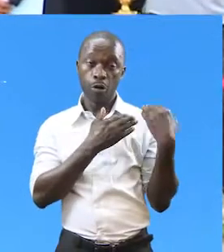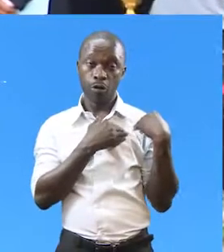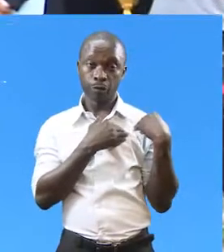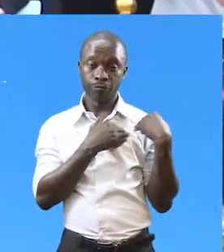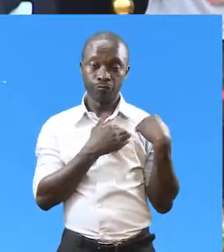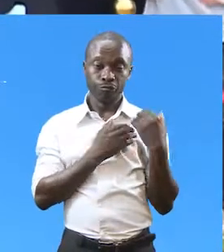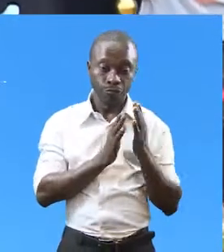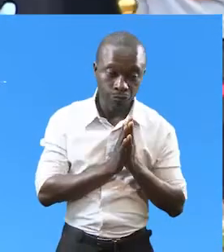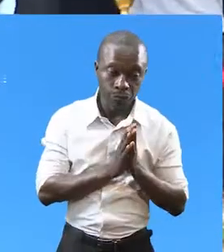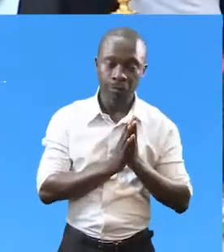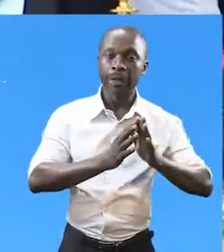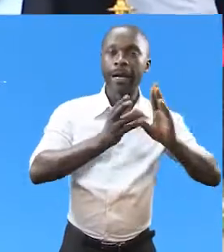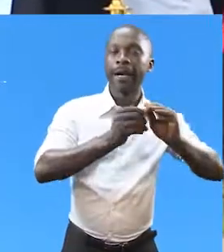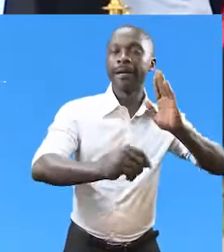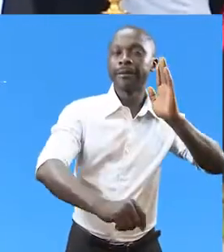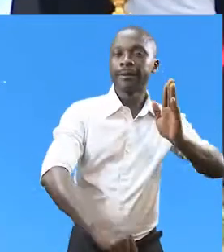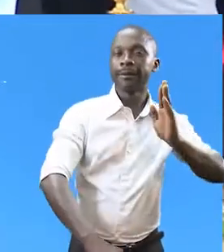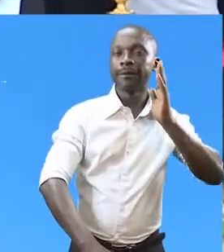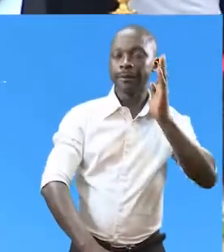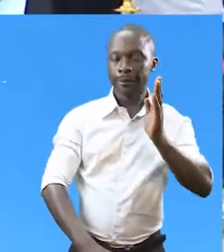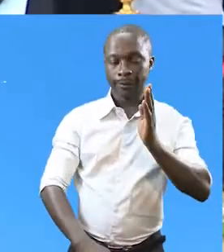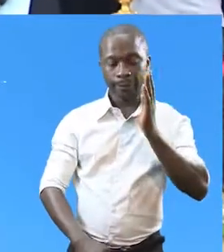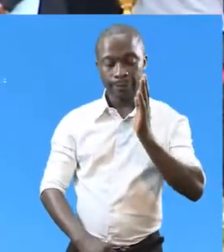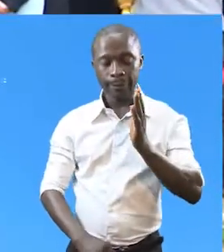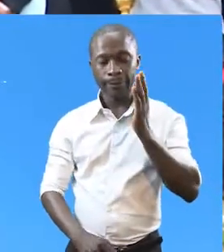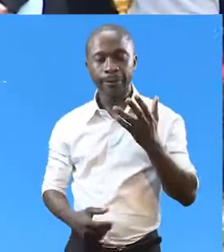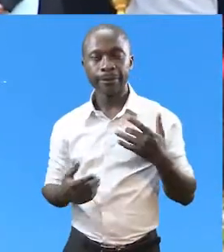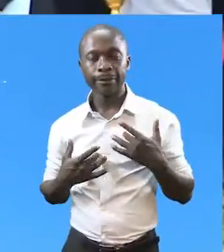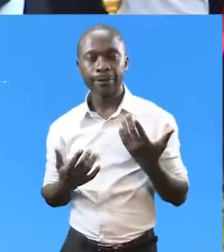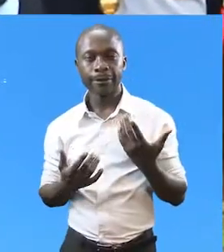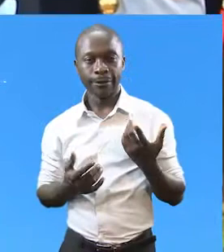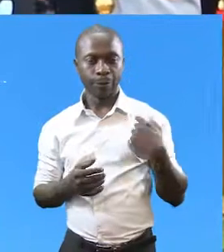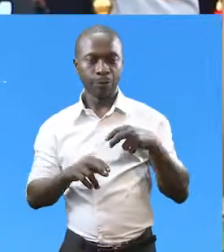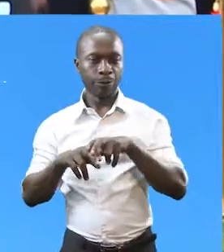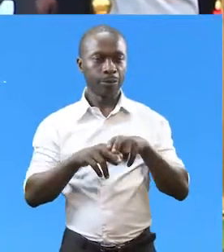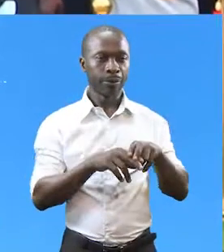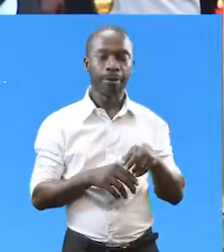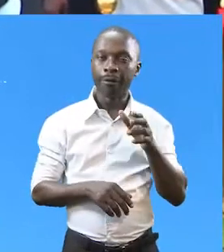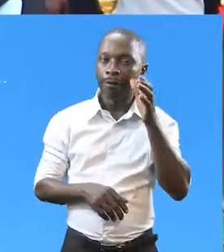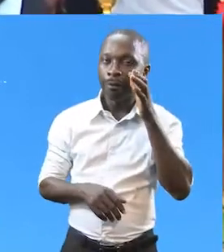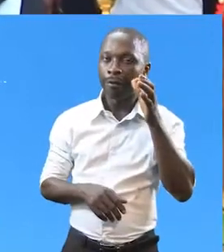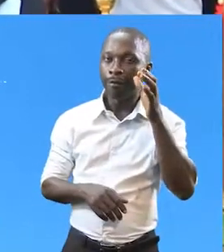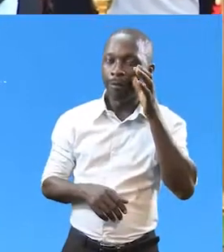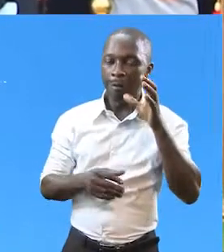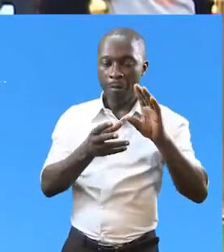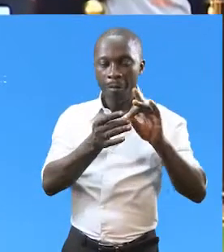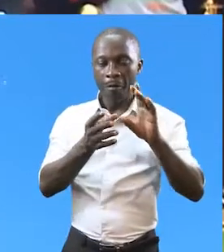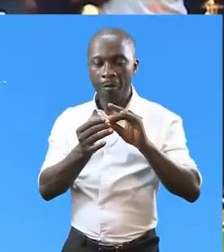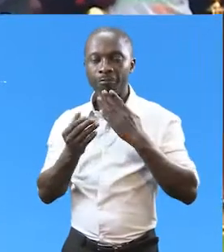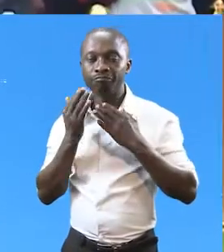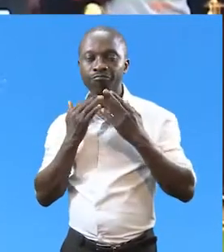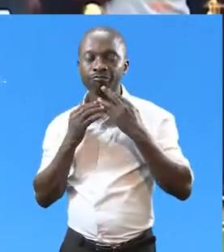qui a bien voulu nous gratifier d'abondantes